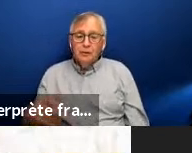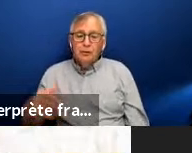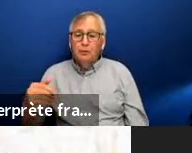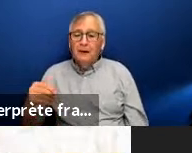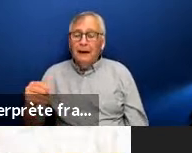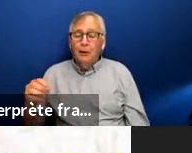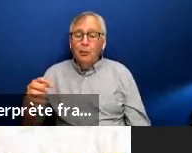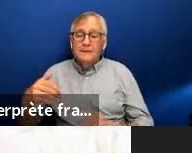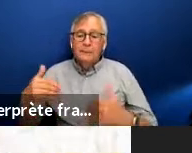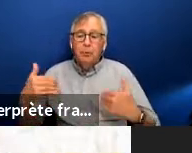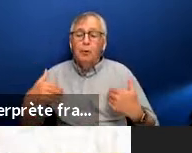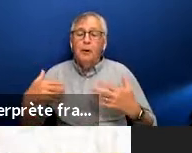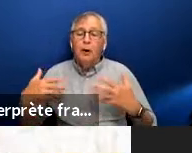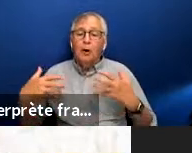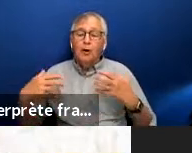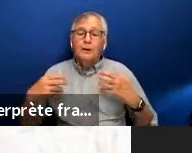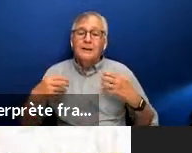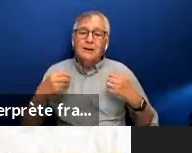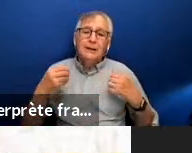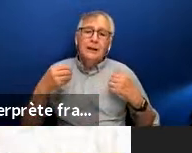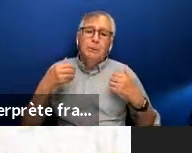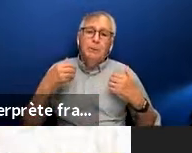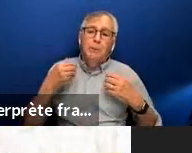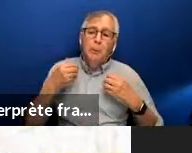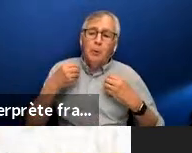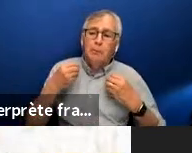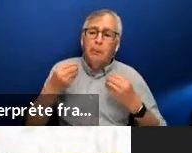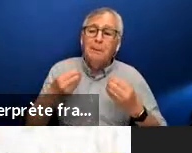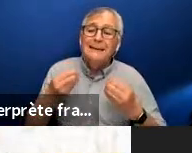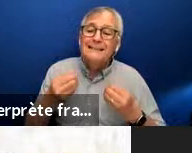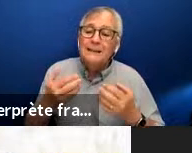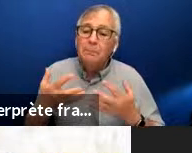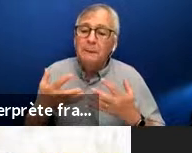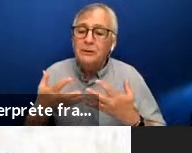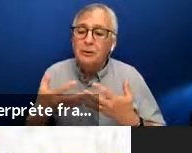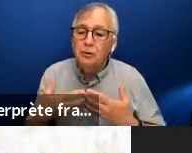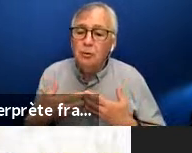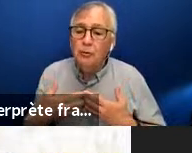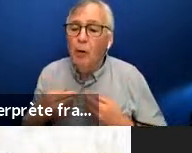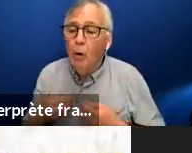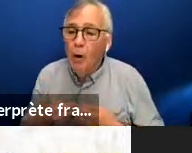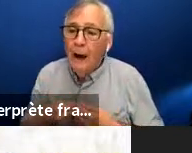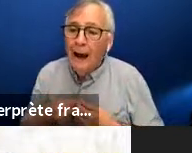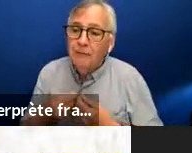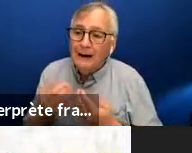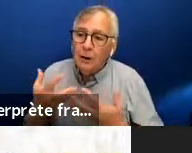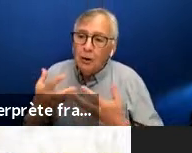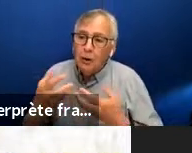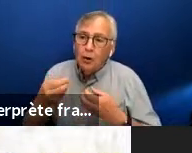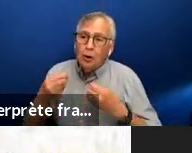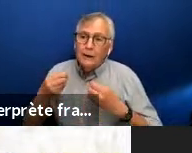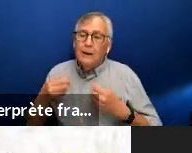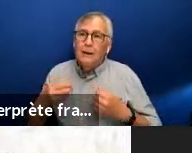Ça fait que souvent, aussi, il y a des gens qui, pour ne pas blesser une personne sourde, vont